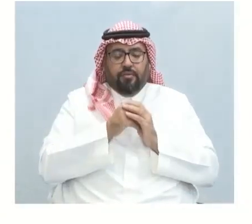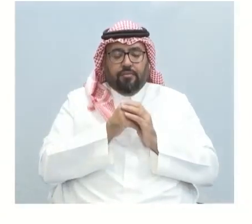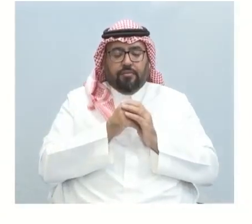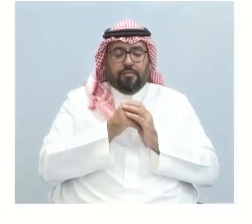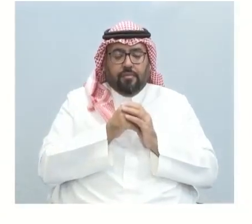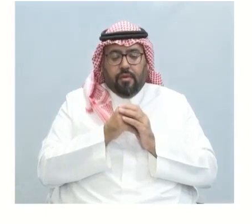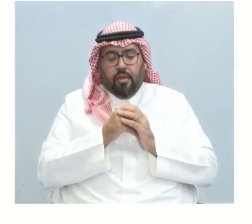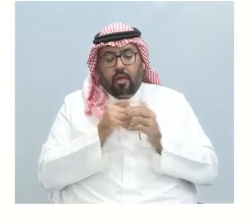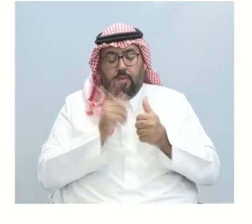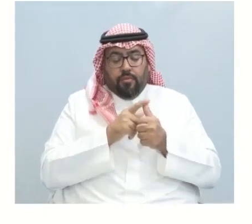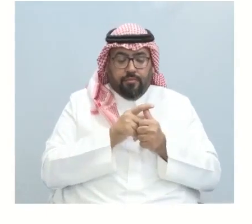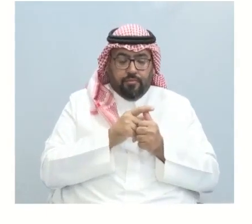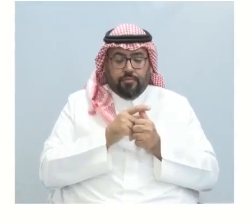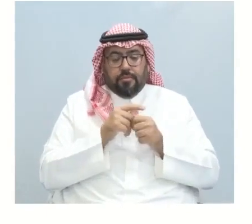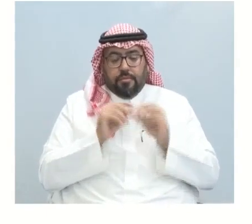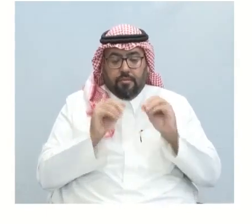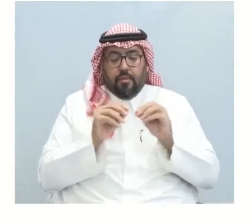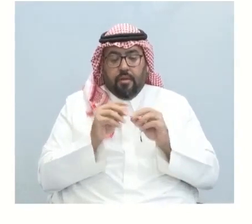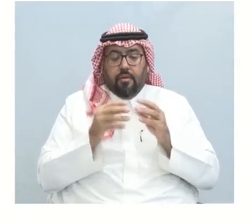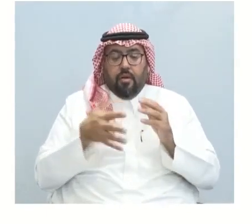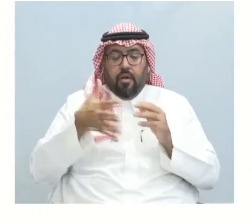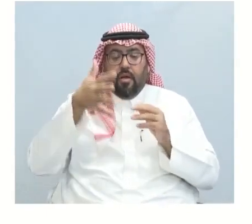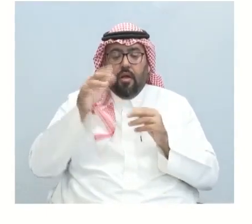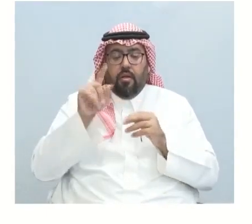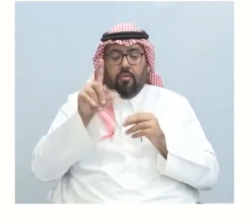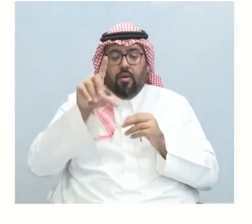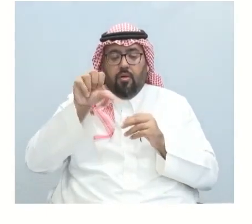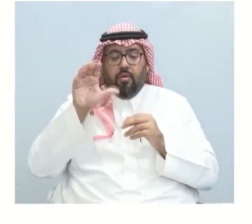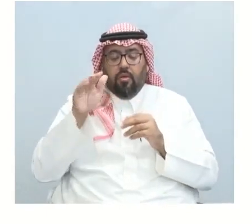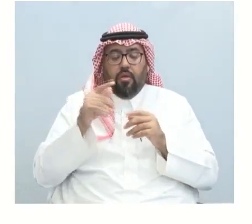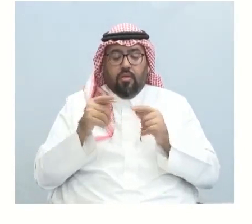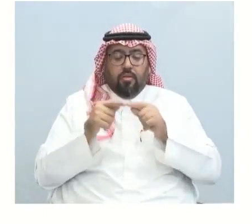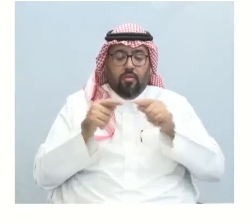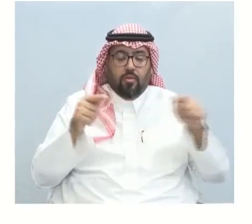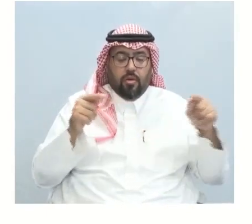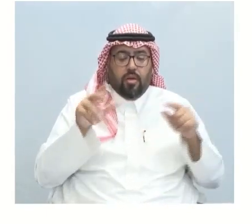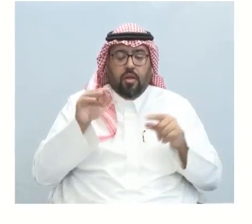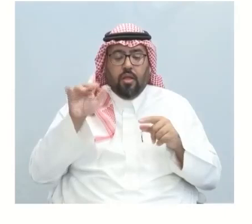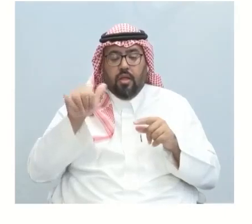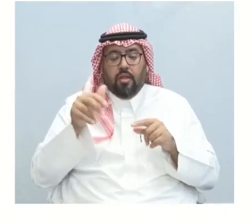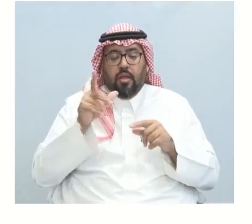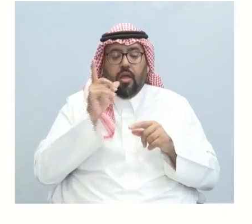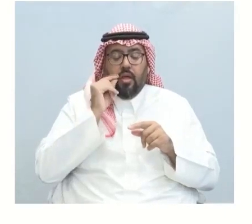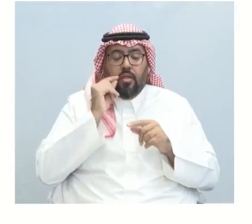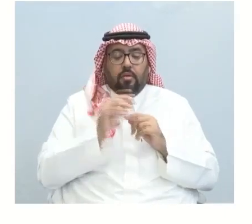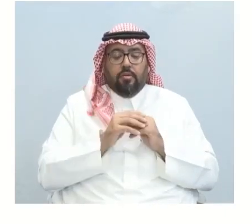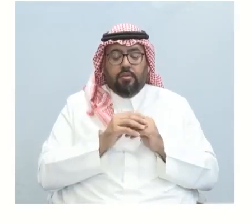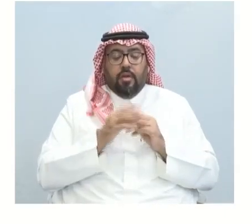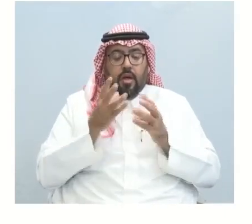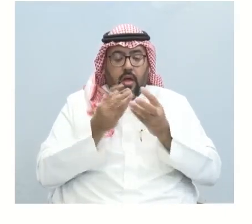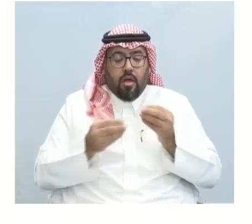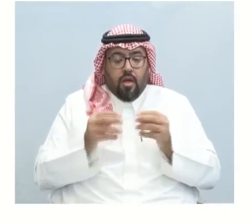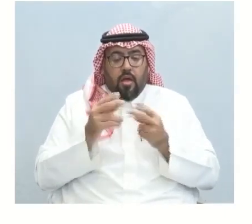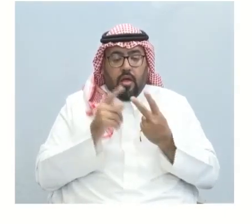خلايا منويه اوليه ويبدا في مرحله البلوغ ويستمر انتاجها طوال حياه الذكر كذلك ينتج عن